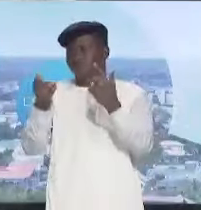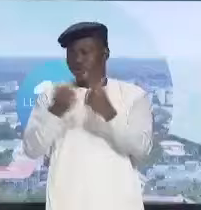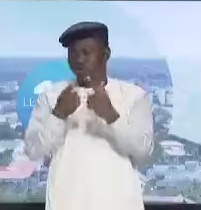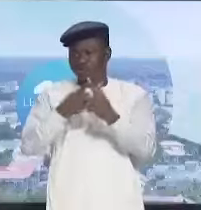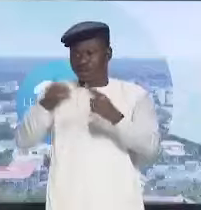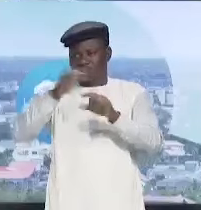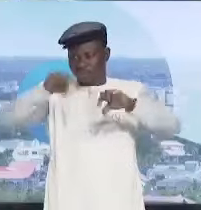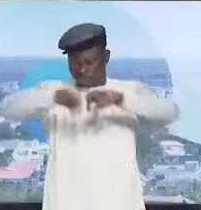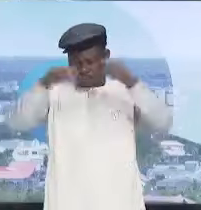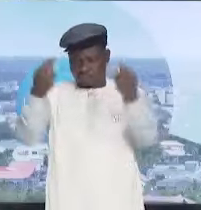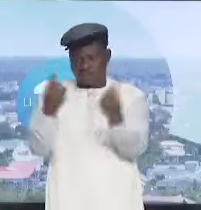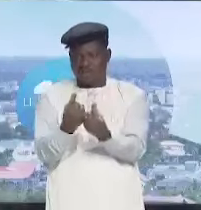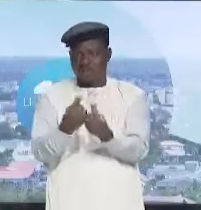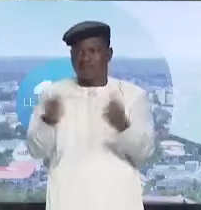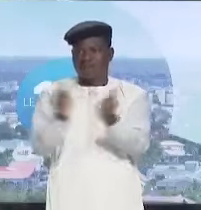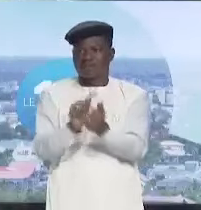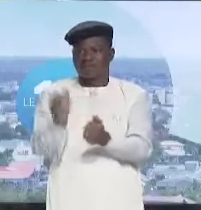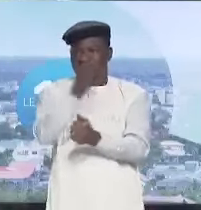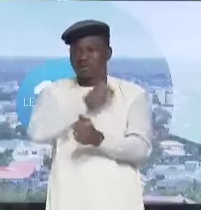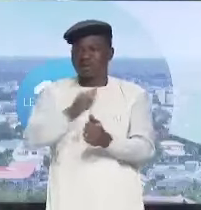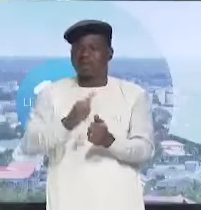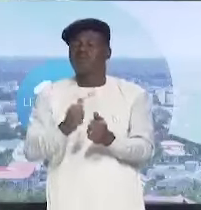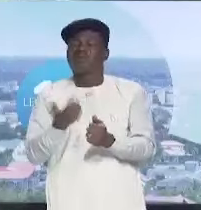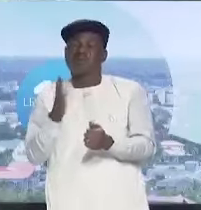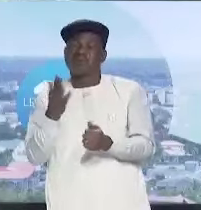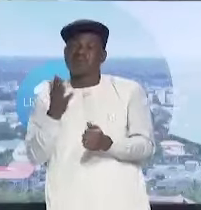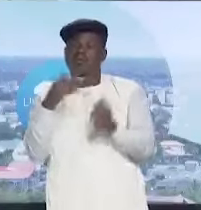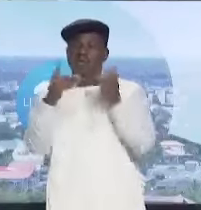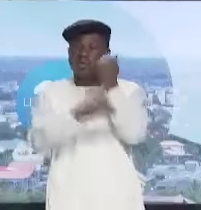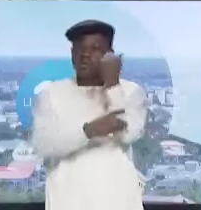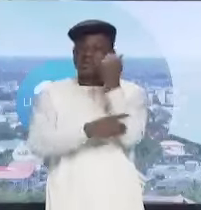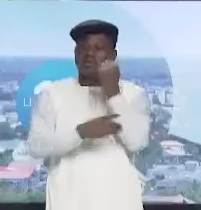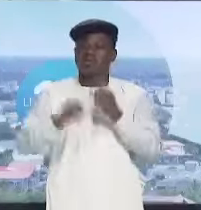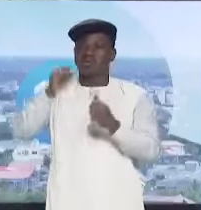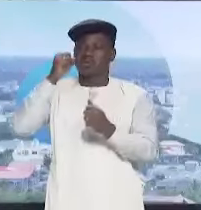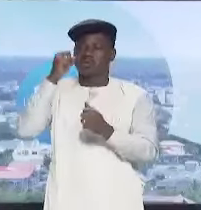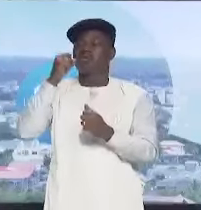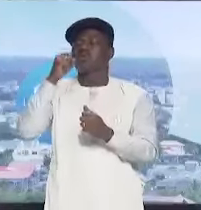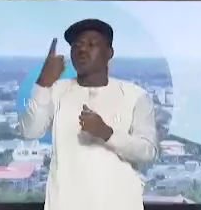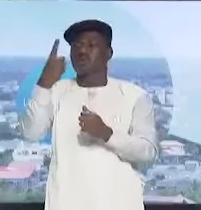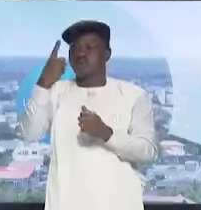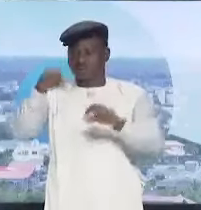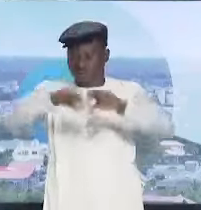au dit du chef de canton, Dédougou compte aujourd'hui en tout 11 quartiers traditionnels.